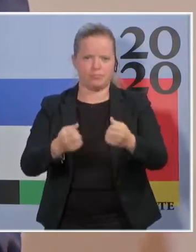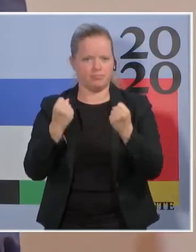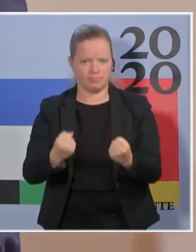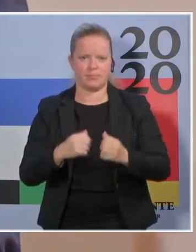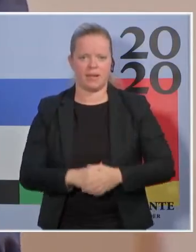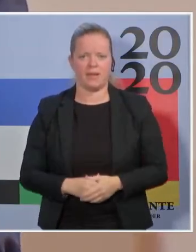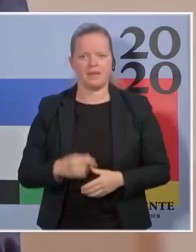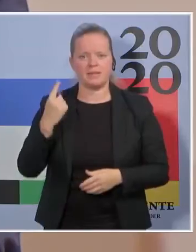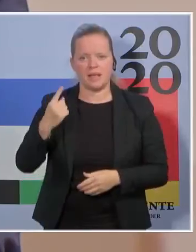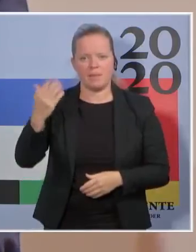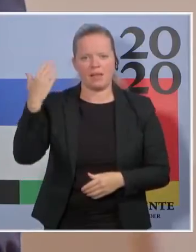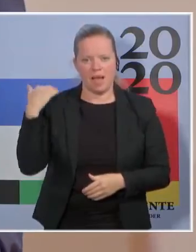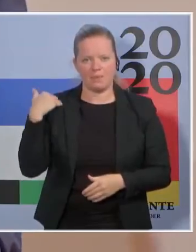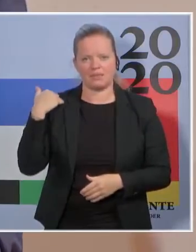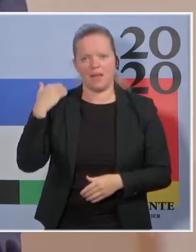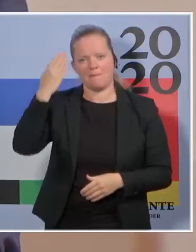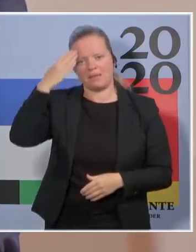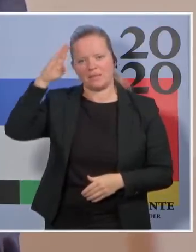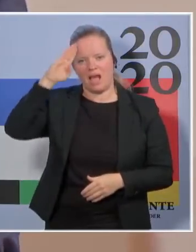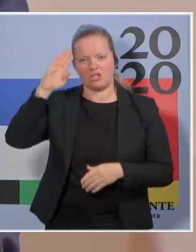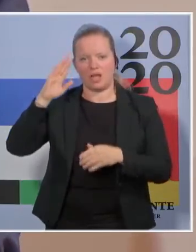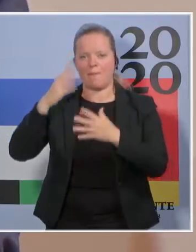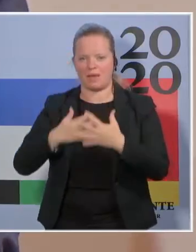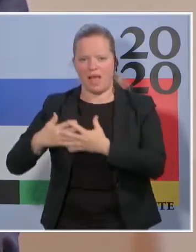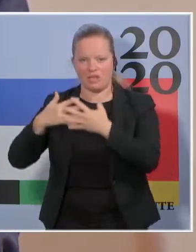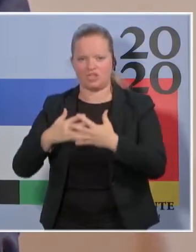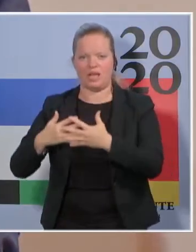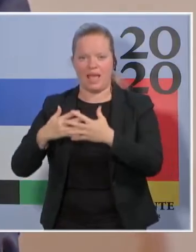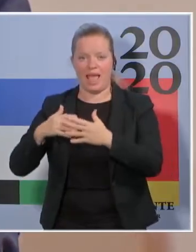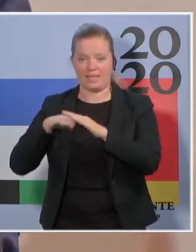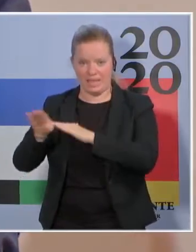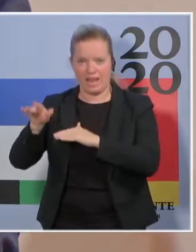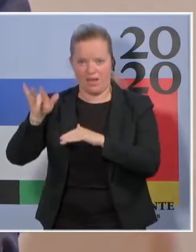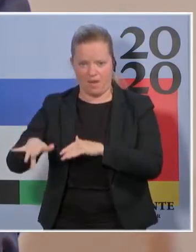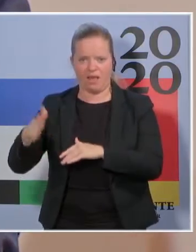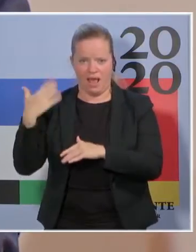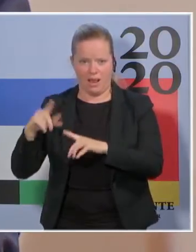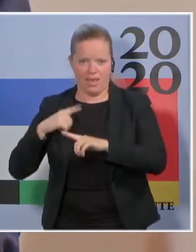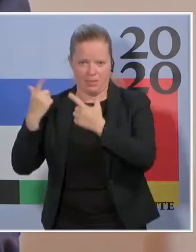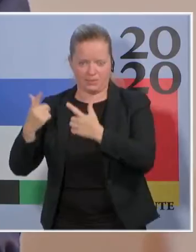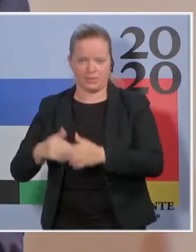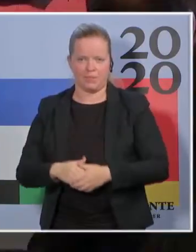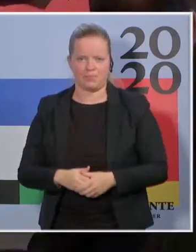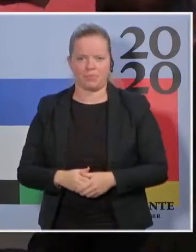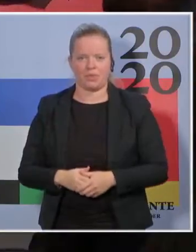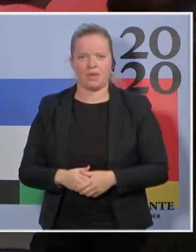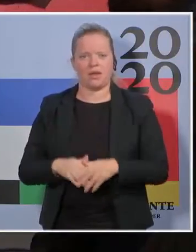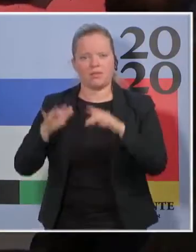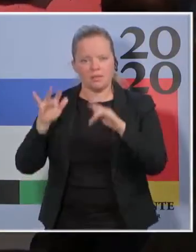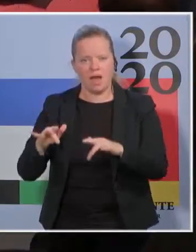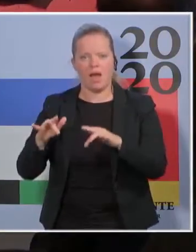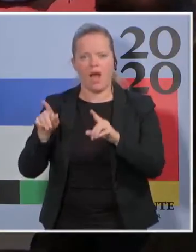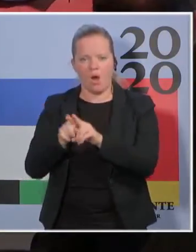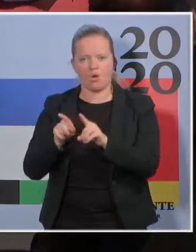Er selber hat damals im amerikanischen Exil gelebt. Er hat mitgewirkt in einem Stellungnahme des US-Außenministeriums, wo auch die Rückkehr der